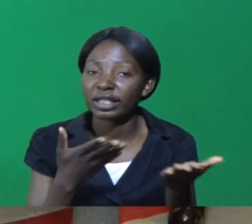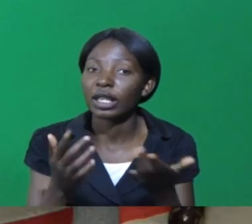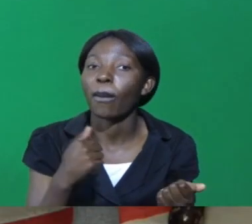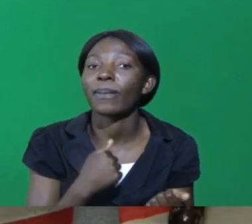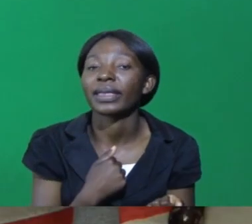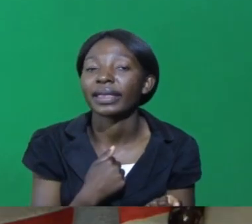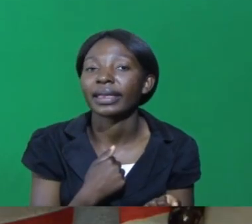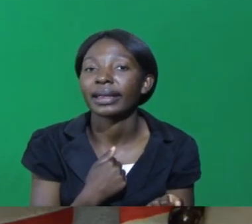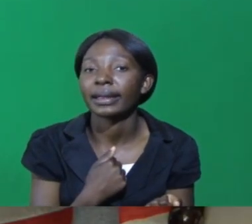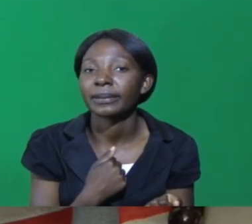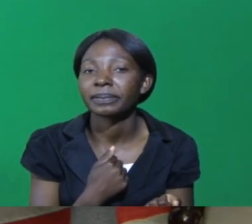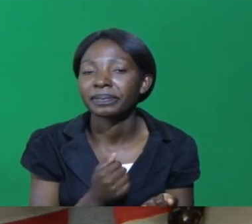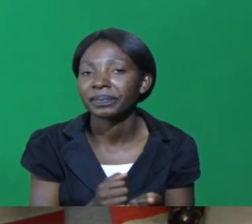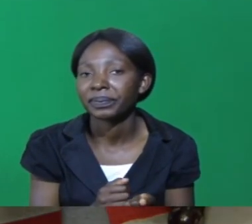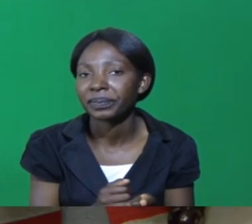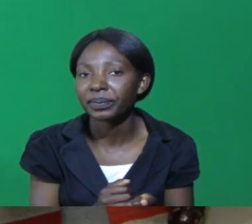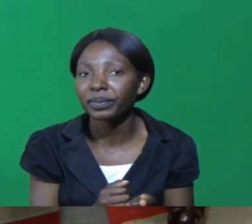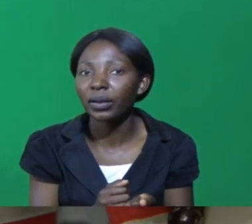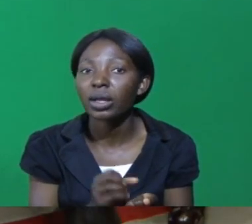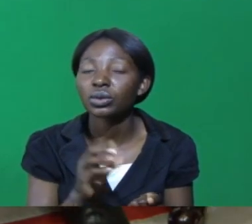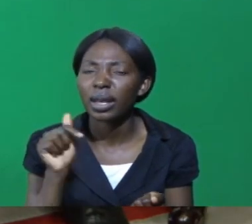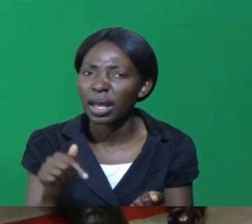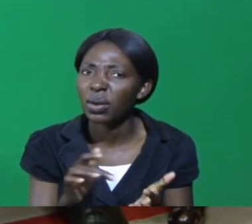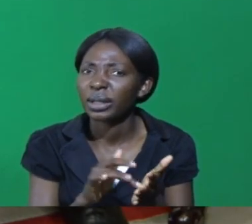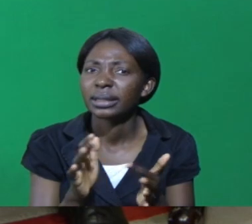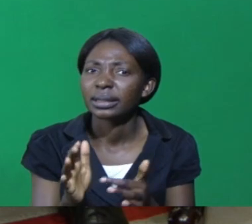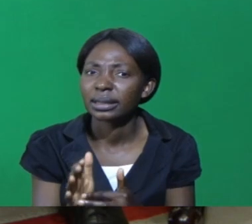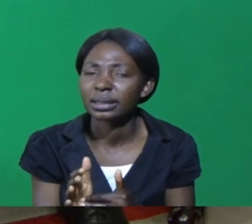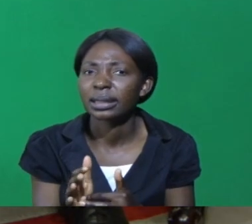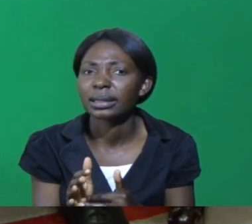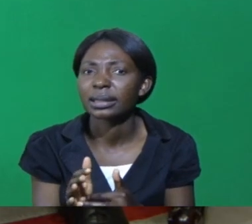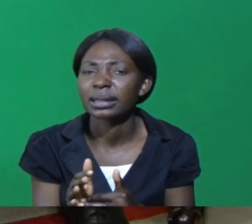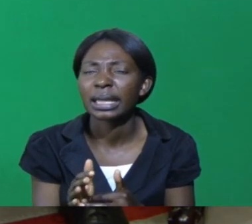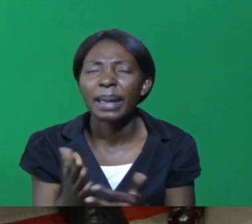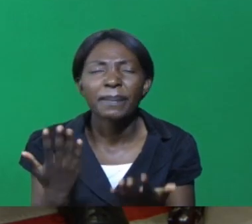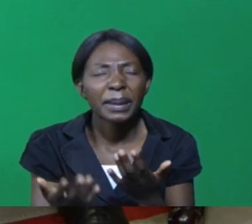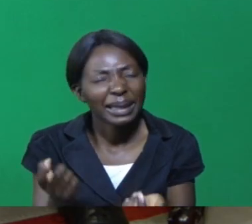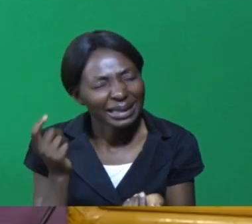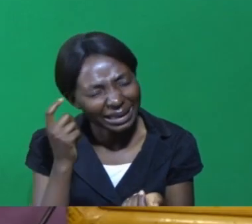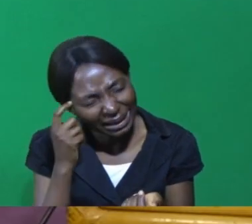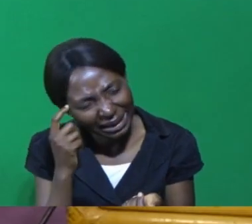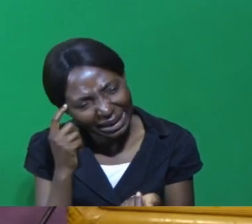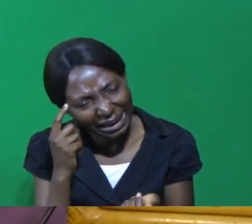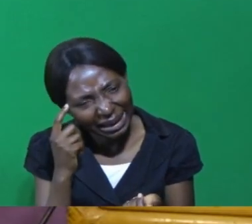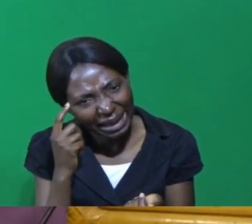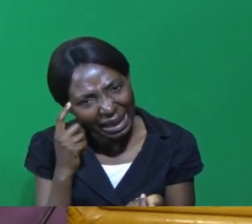uchandipandukira. Munoziva kuti pari kunzi akamanikidzwa mumweya ka. Ndanchifunga kuti ndofunga akazonyatso ndozvitaura ini.